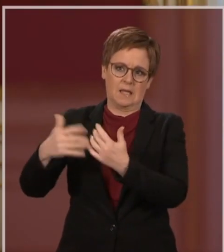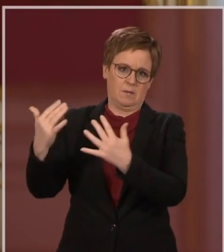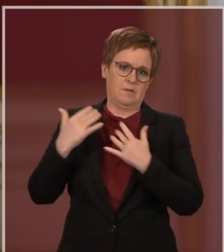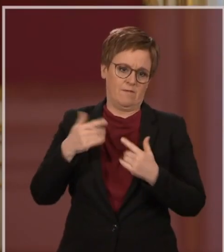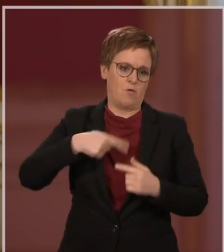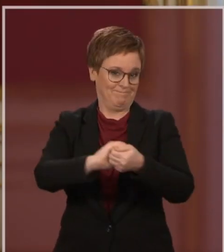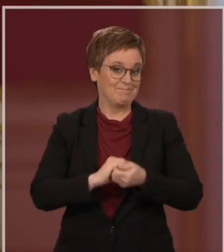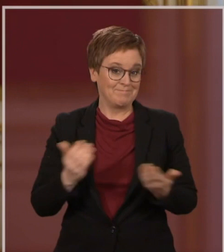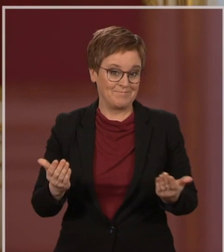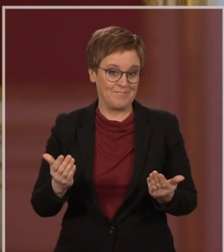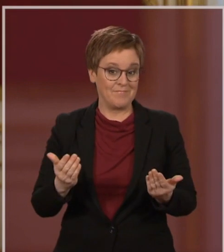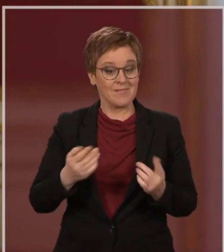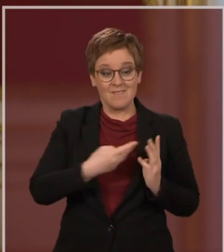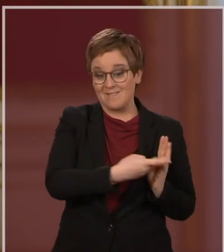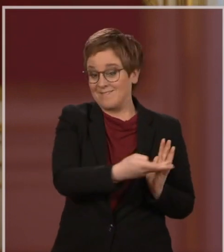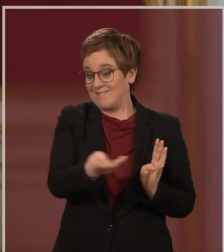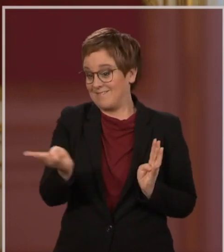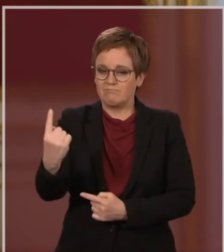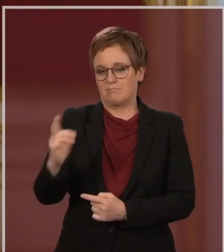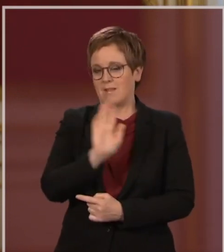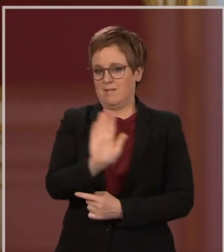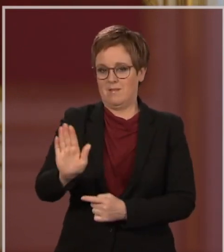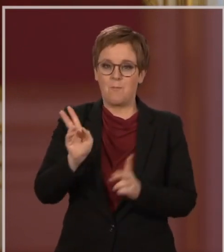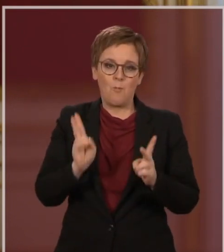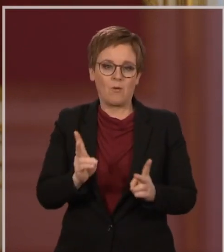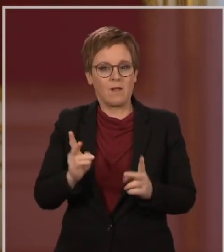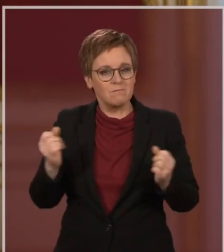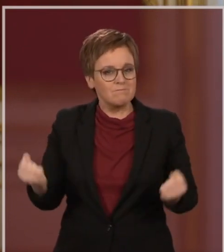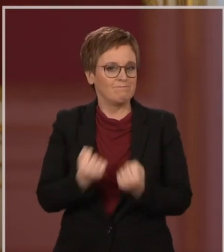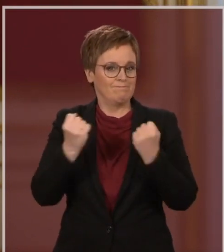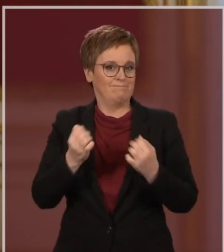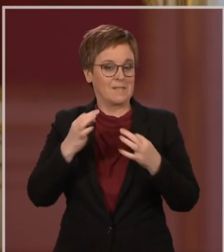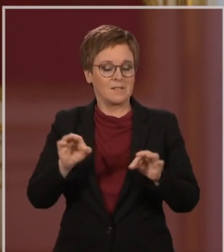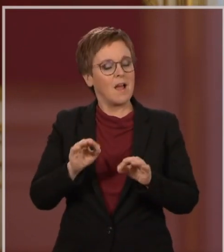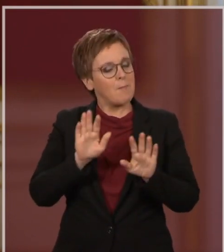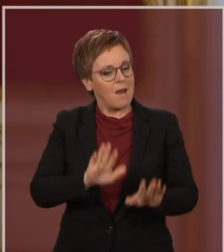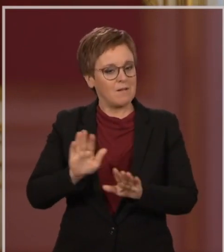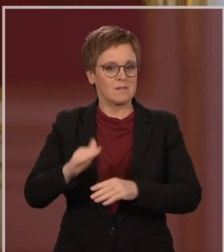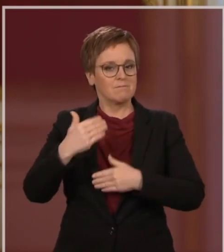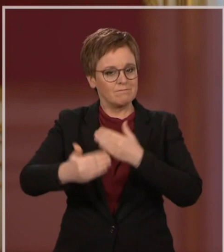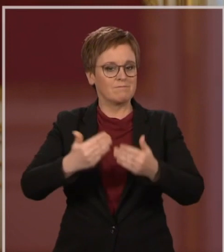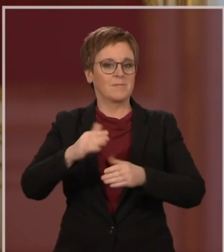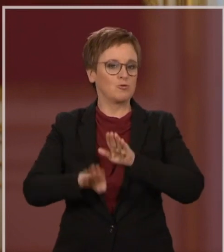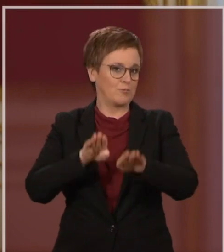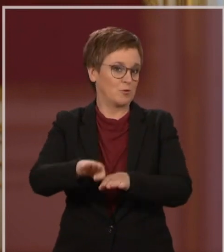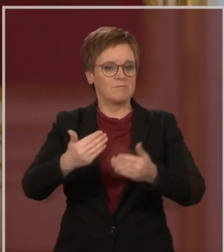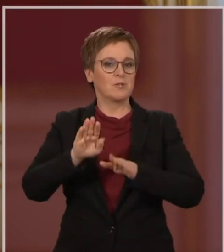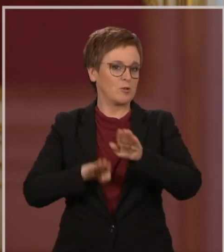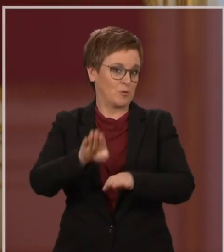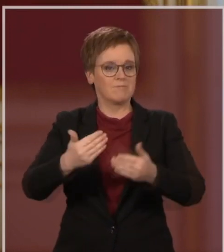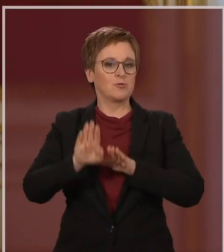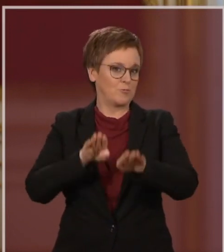unsere Gesellschaft. Wenn wir alle unser Bestes geben, Schritt für Schritt,